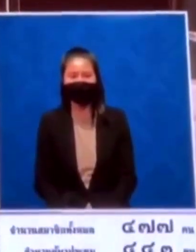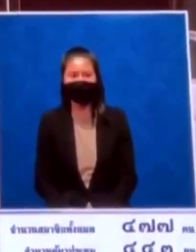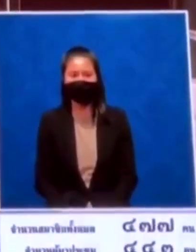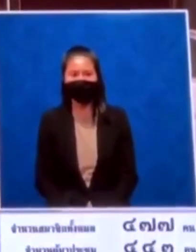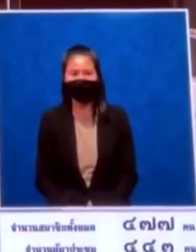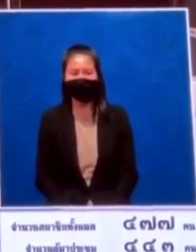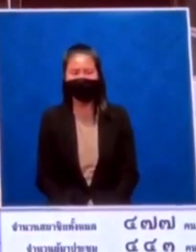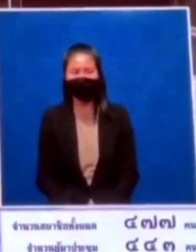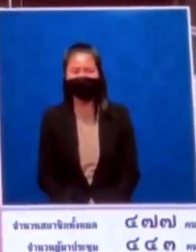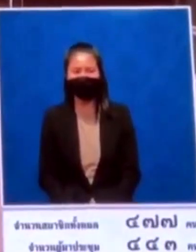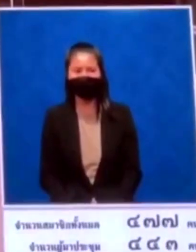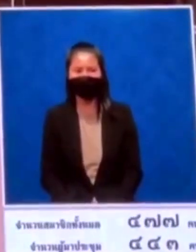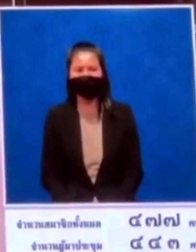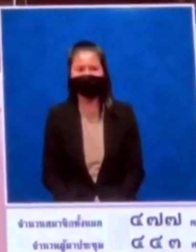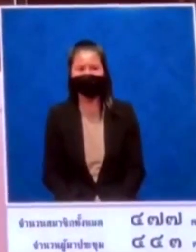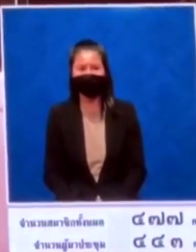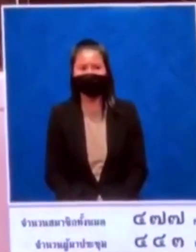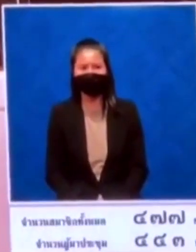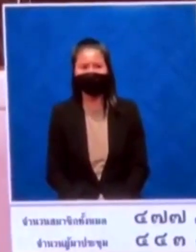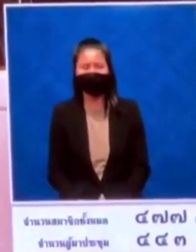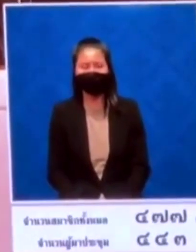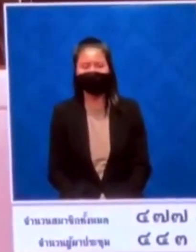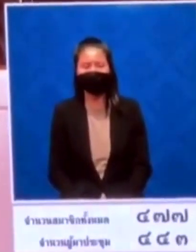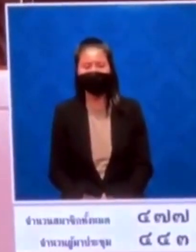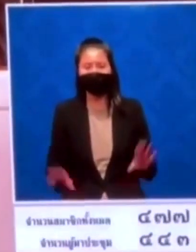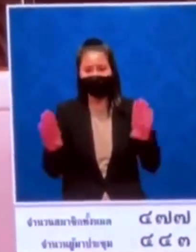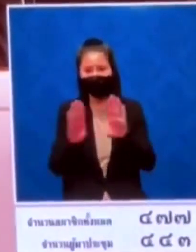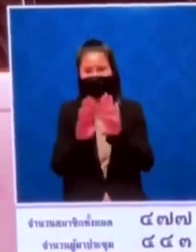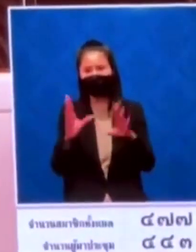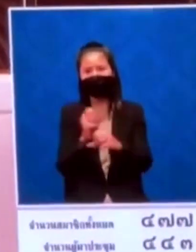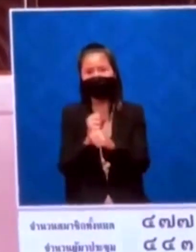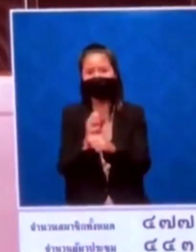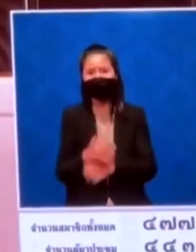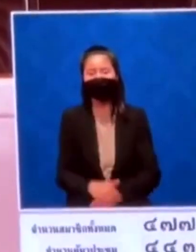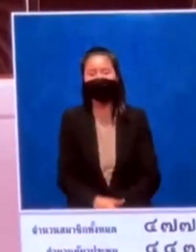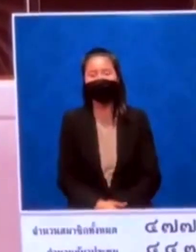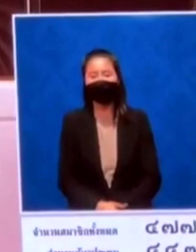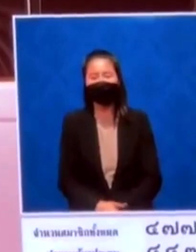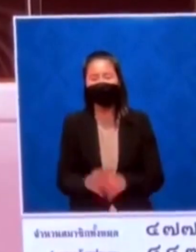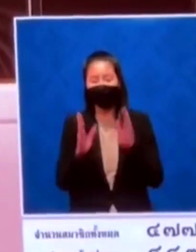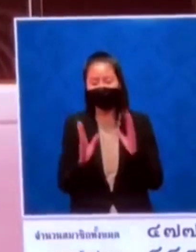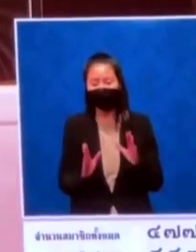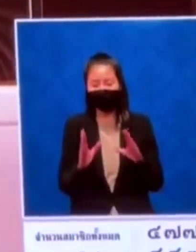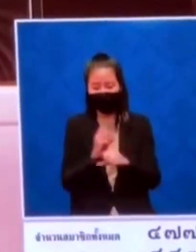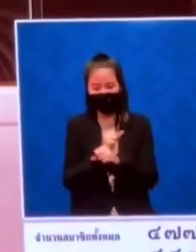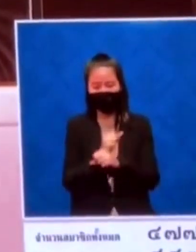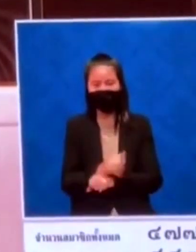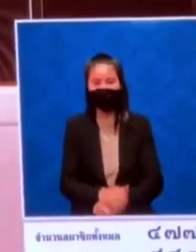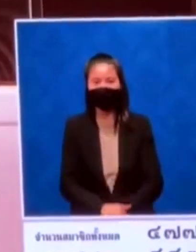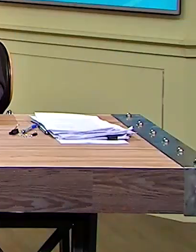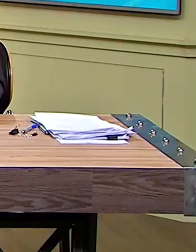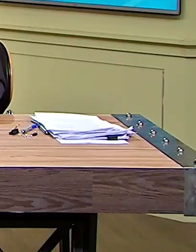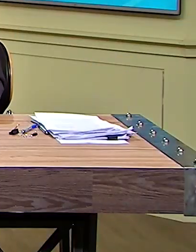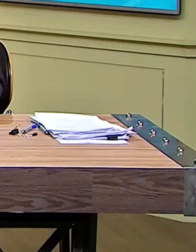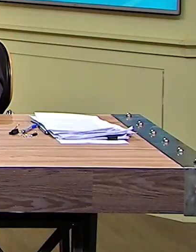ของพรรคก้าวไกล ค่ะ อาจารย์ธัญวัฒน์น้ำตาไหลพรากดีอกดีใจมากม าได้กำลังใจจากส.ส. เราจะต่อสายไปที่ประธานวิป